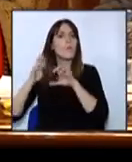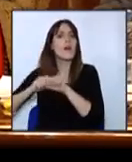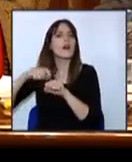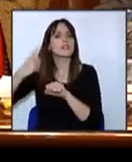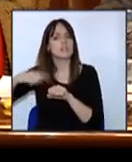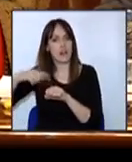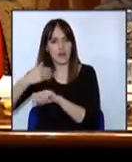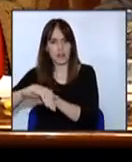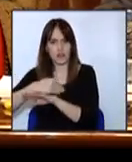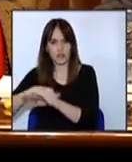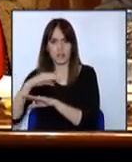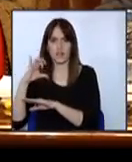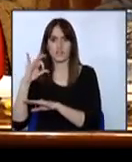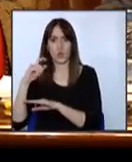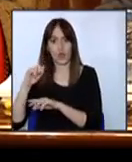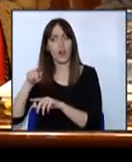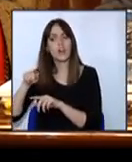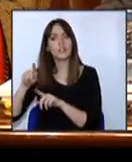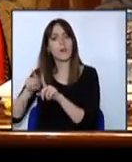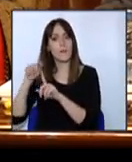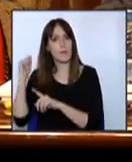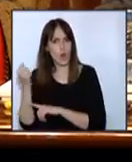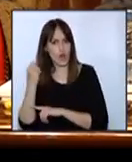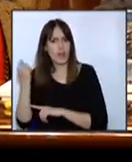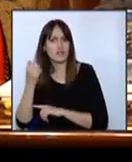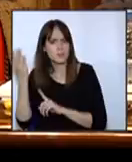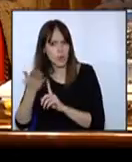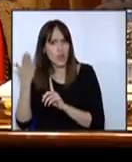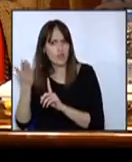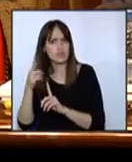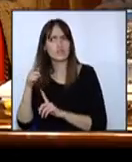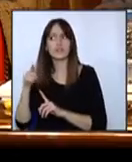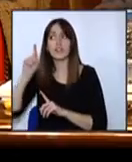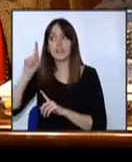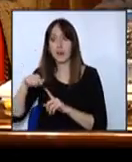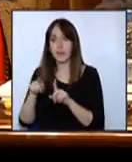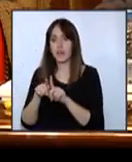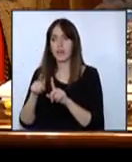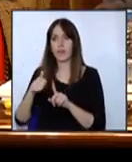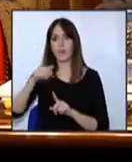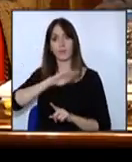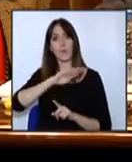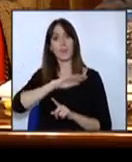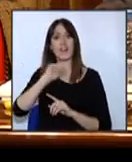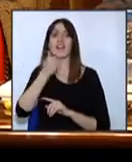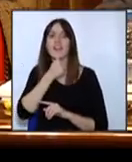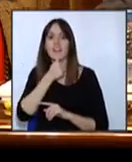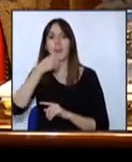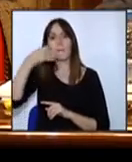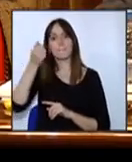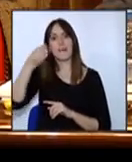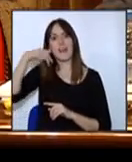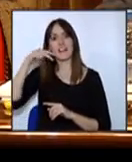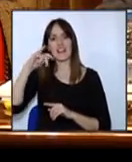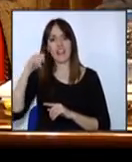més són ocupes violents i, per tant, estem molt a sobre del propietari, que és Bànquia. Llavors, estem apretant